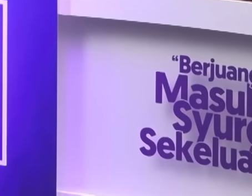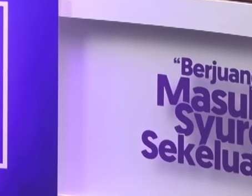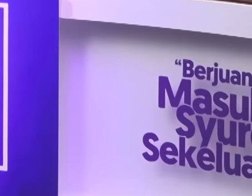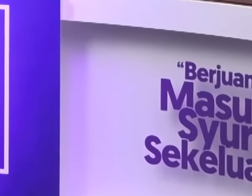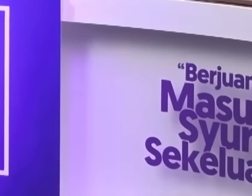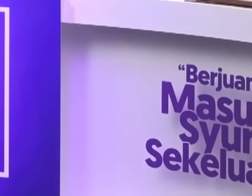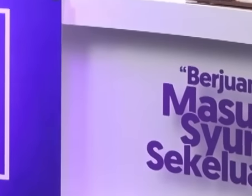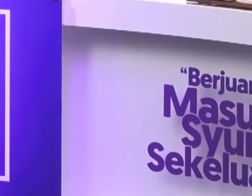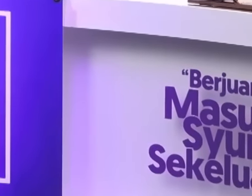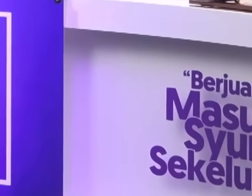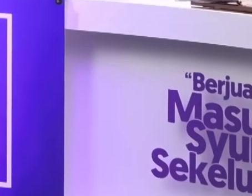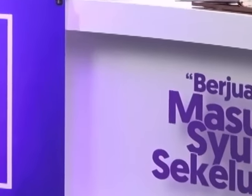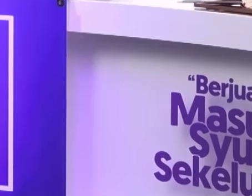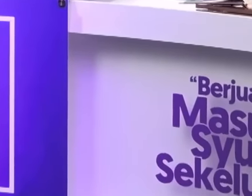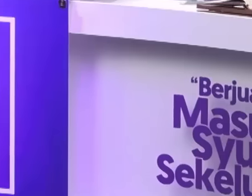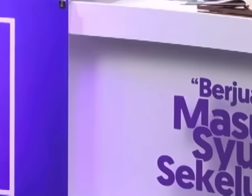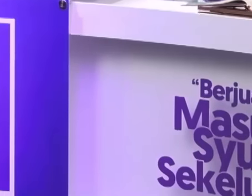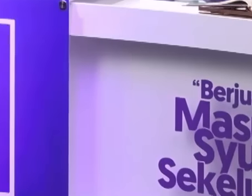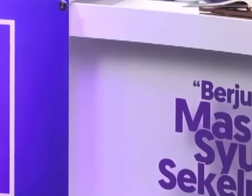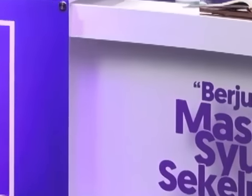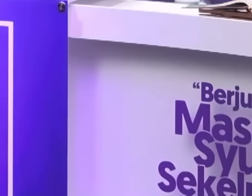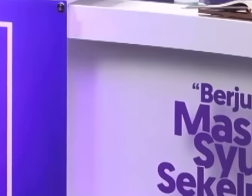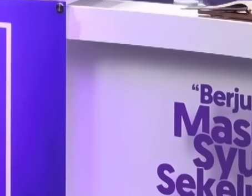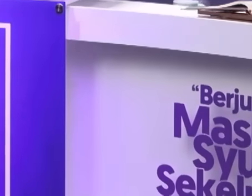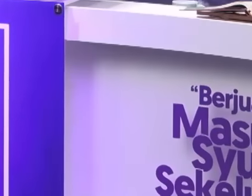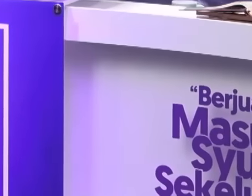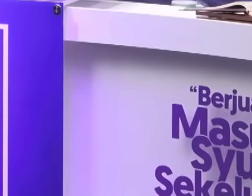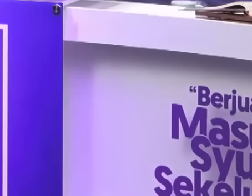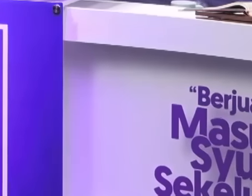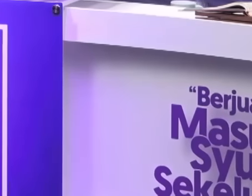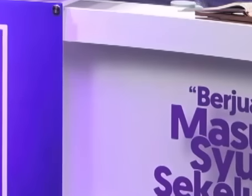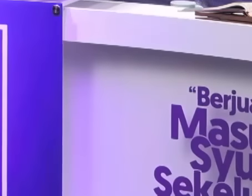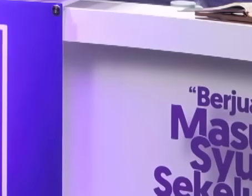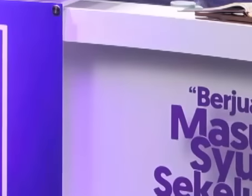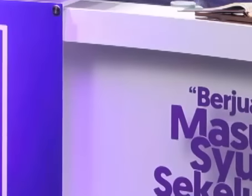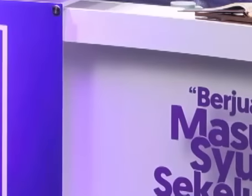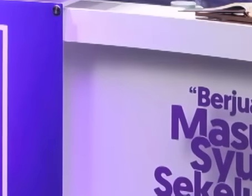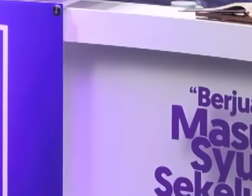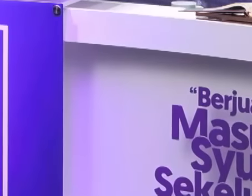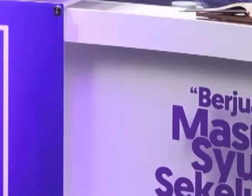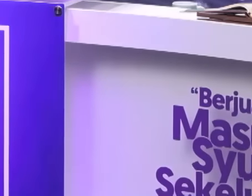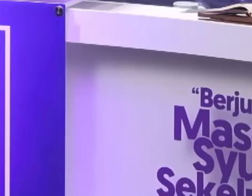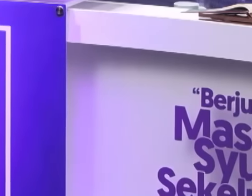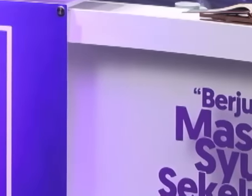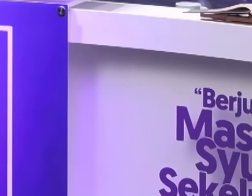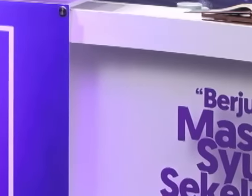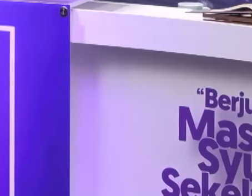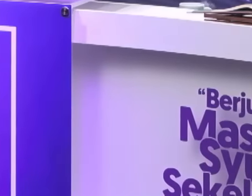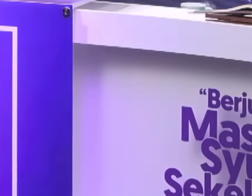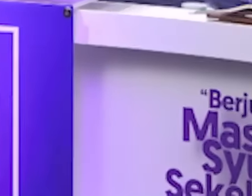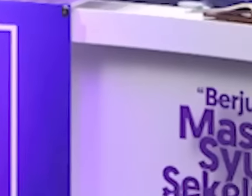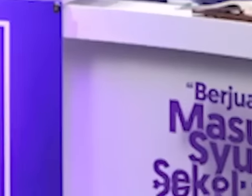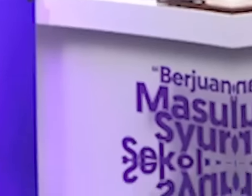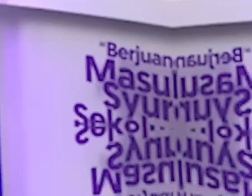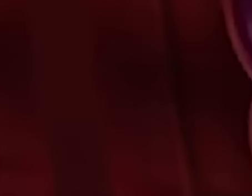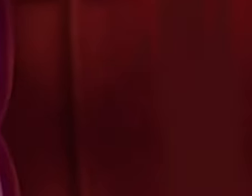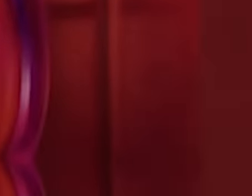solusi penting yang perlu kita fahami daripada surah Al-An'am. Kita ikuti diskusi dalam episod kali